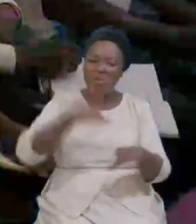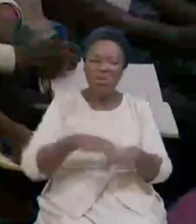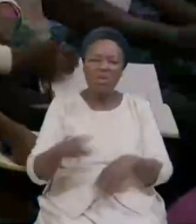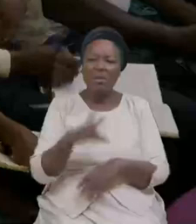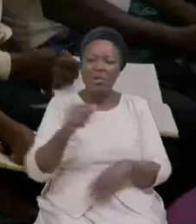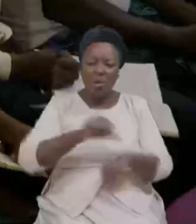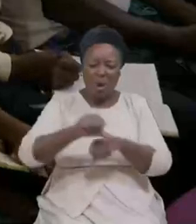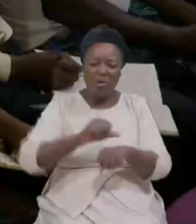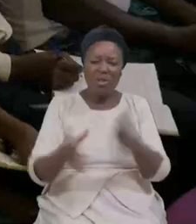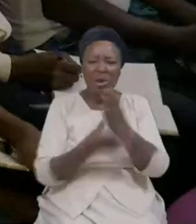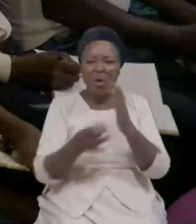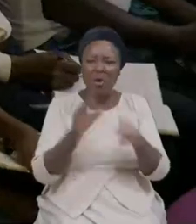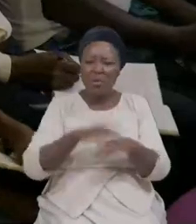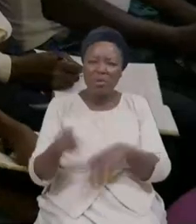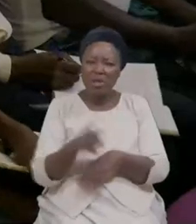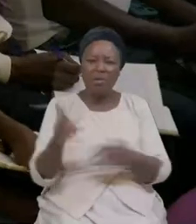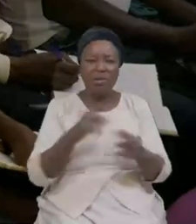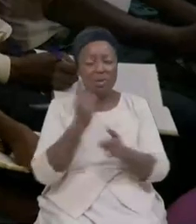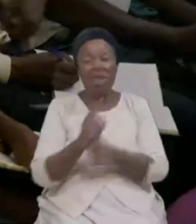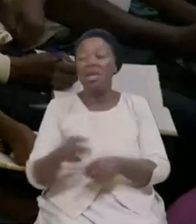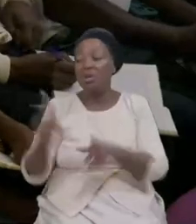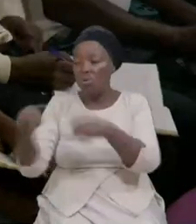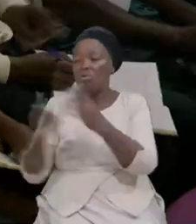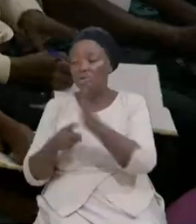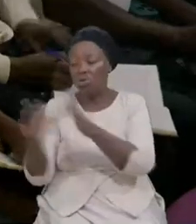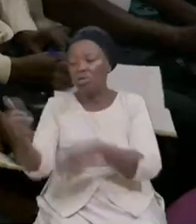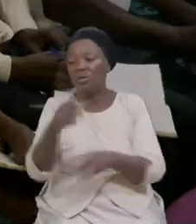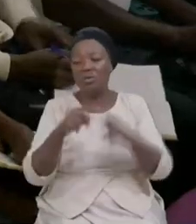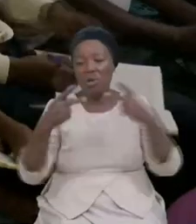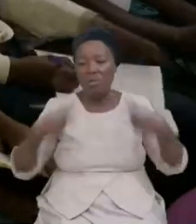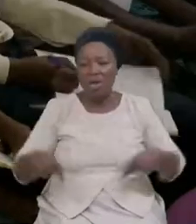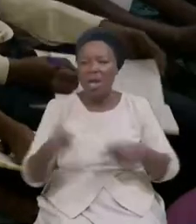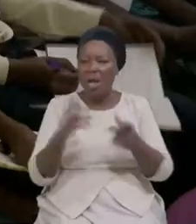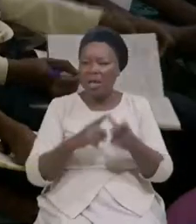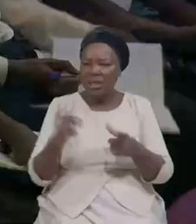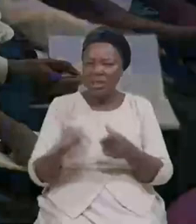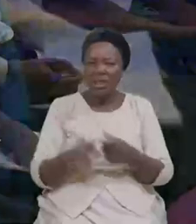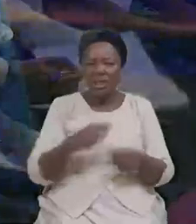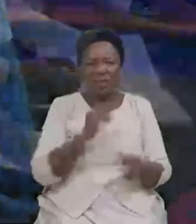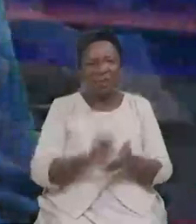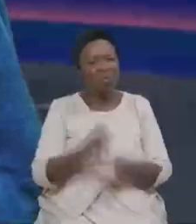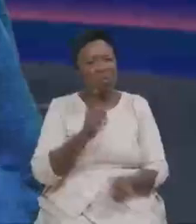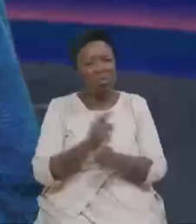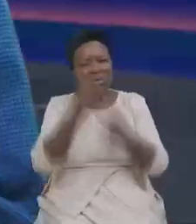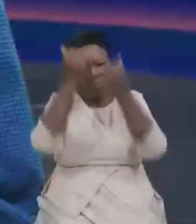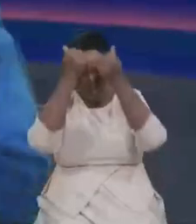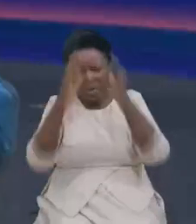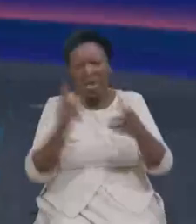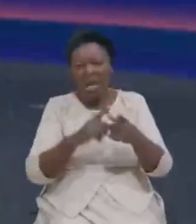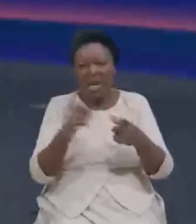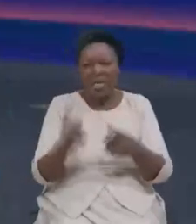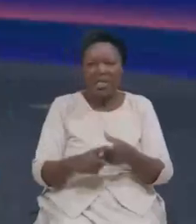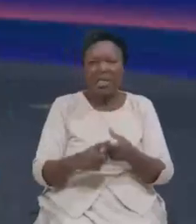« Va, allez vous montrer au sacrificateur. » Et ils sont allés joyeusement. Ils n'étaient pas déçus, ils ne se plaignaient pas. Si